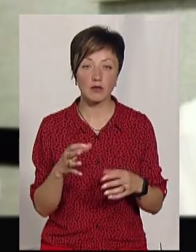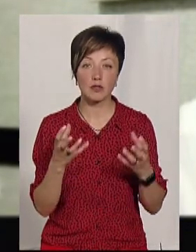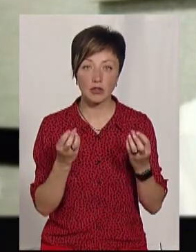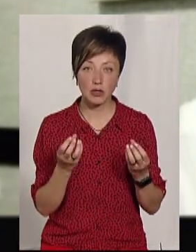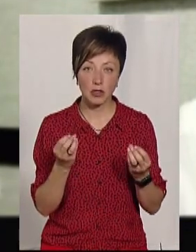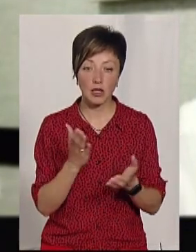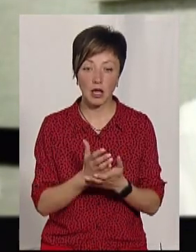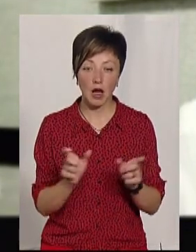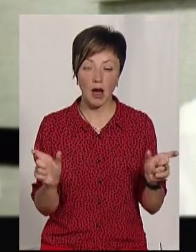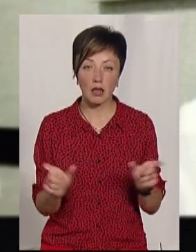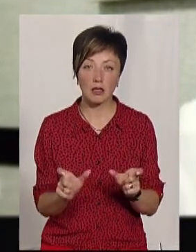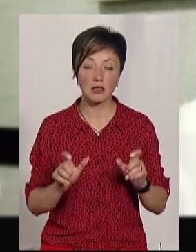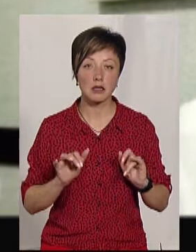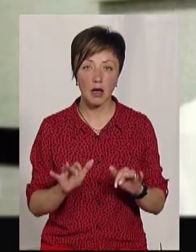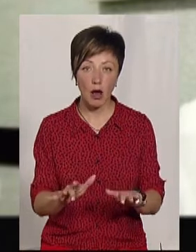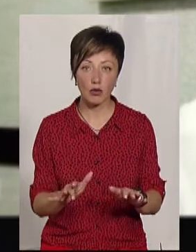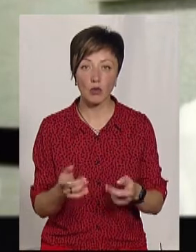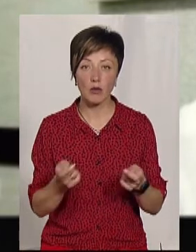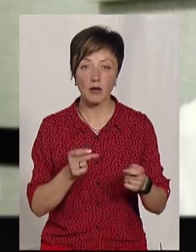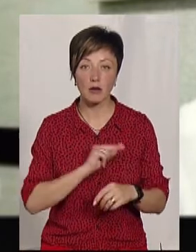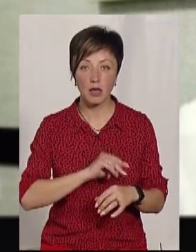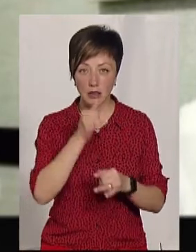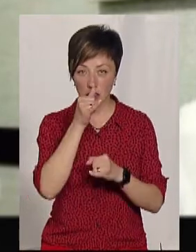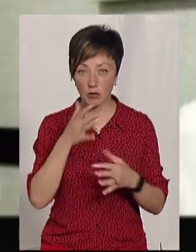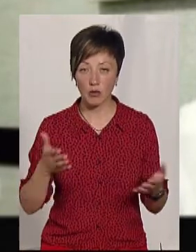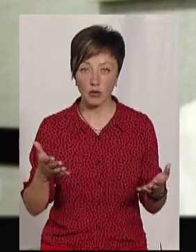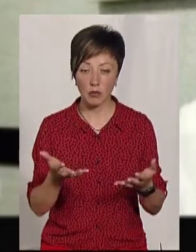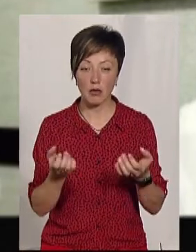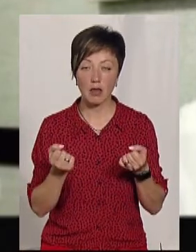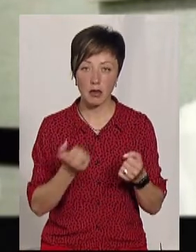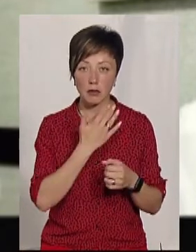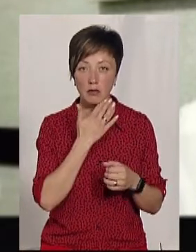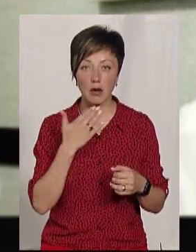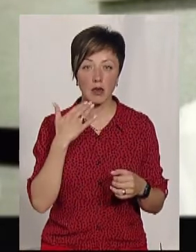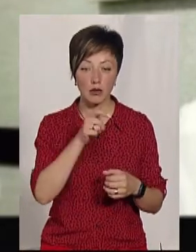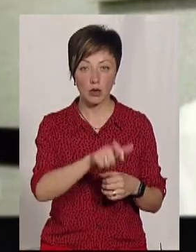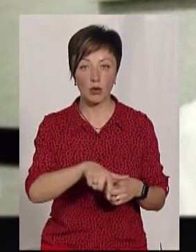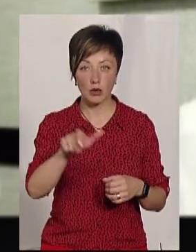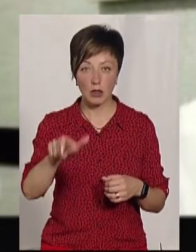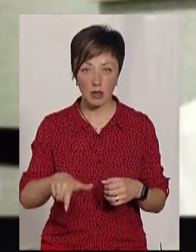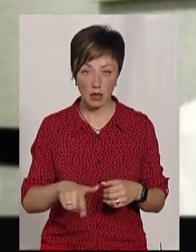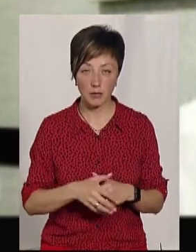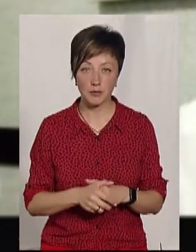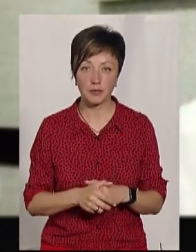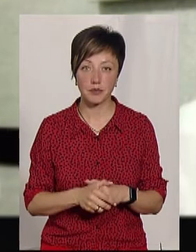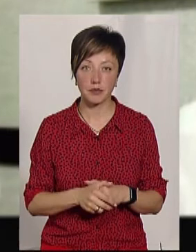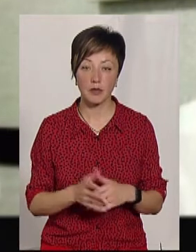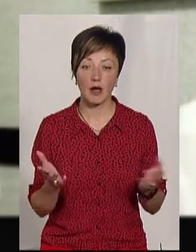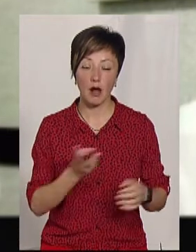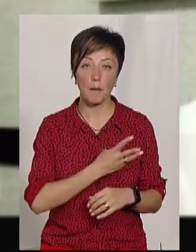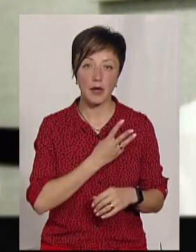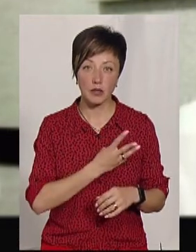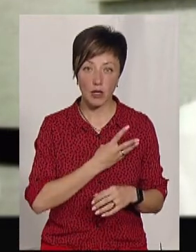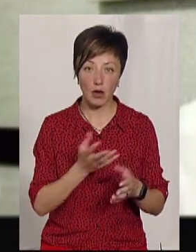ще існують карантинні заходи. Управління праці не може прийняти відповідну кількість людей, яка